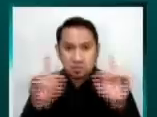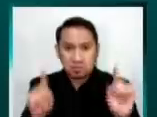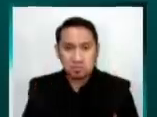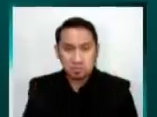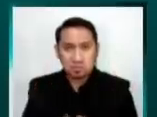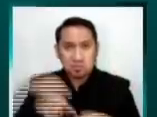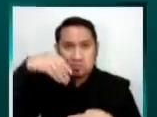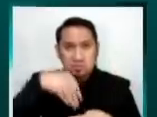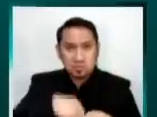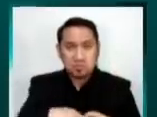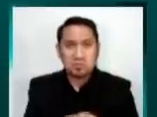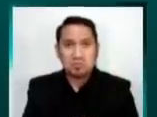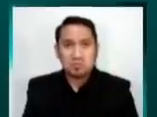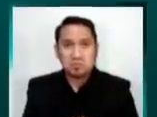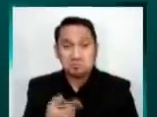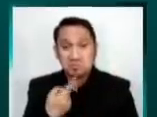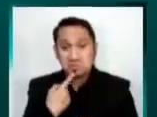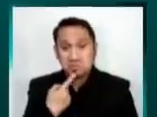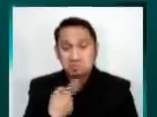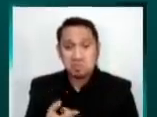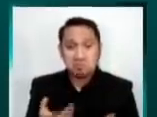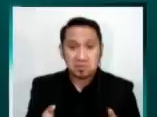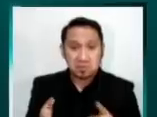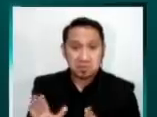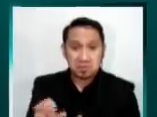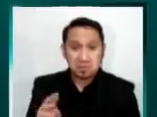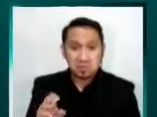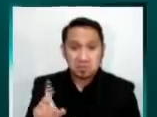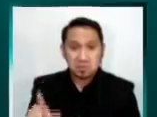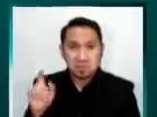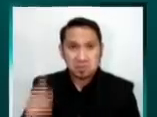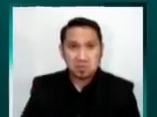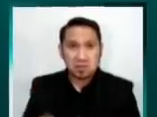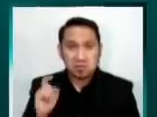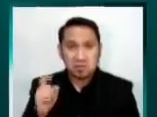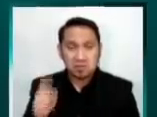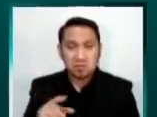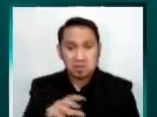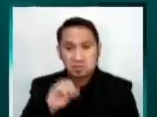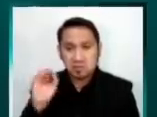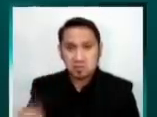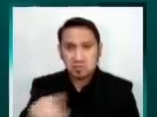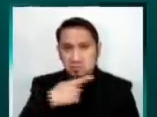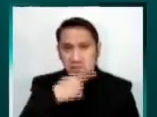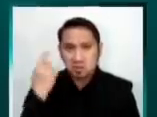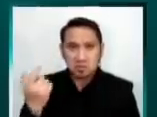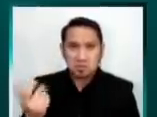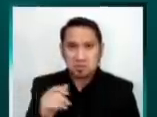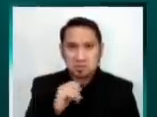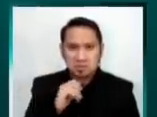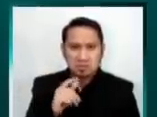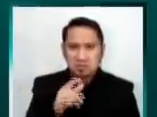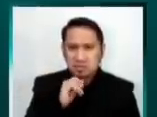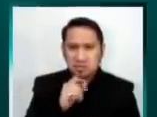ng petisyon, hinayaan lang daw ito ng COMELEC imbis na agaran na lang itong ibasura dahil sa anya ay pagiging highly irregular. Nauna nang sinabi